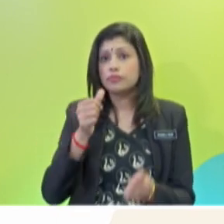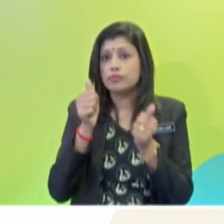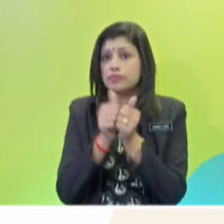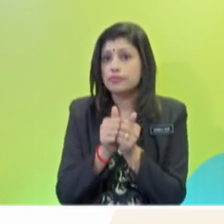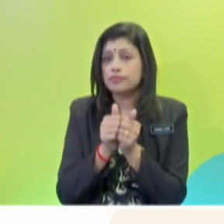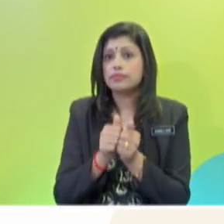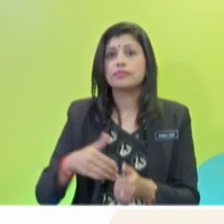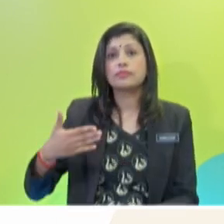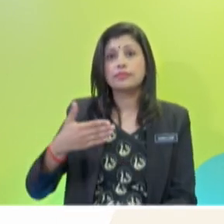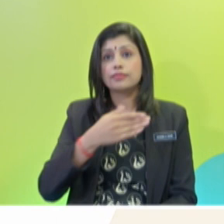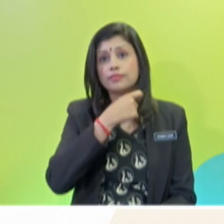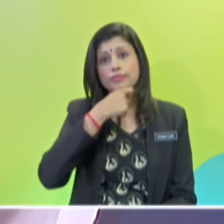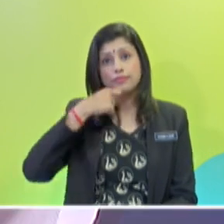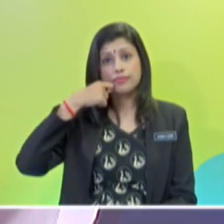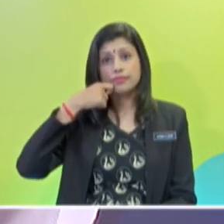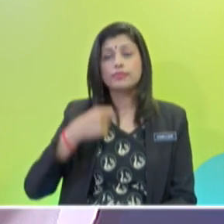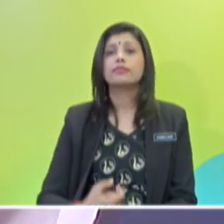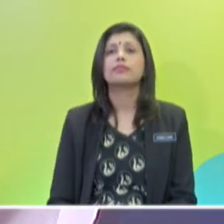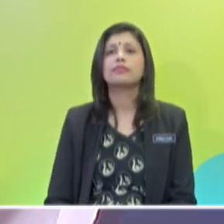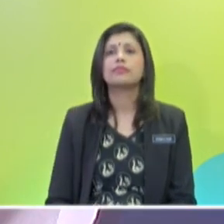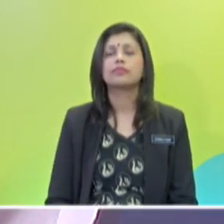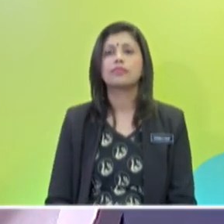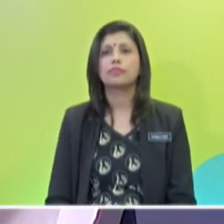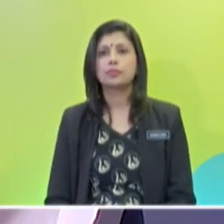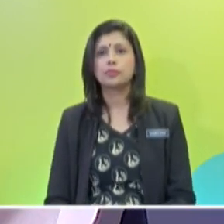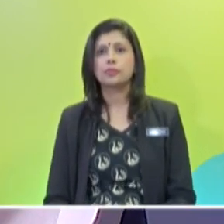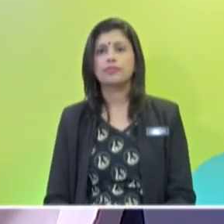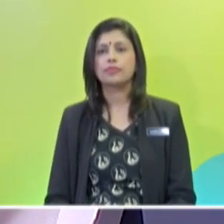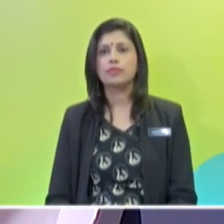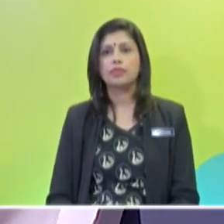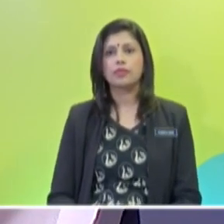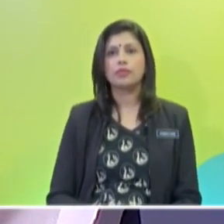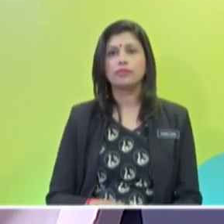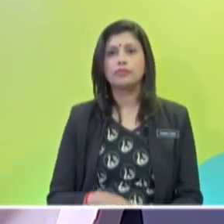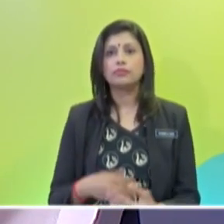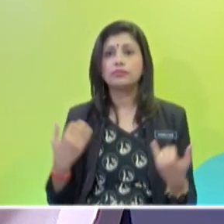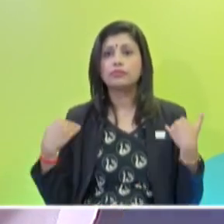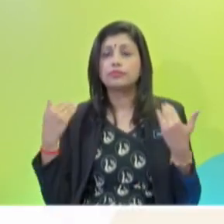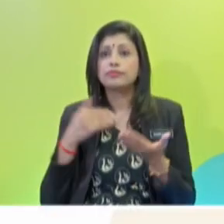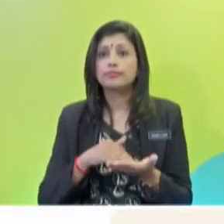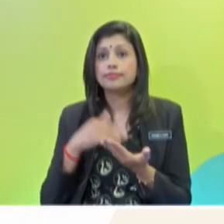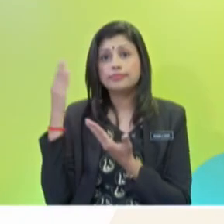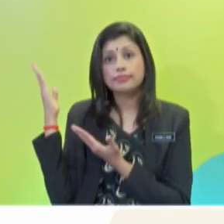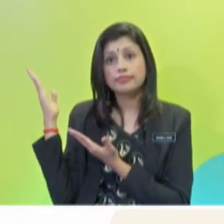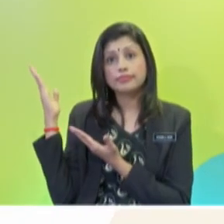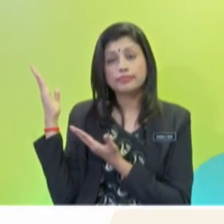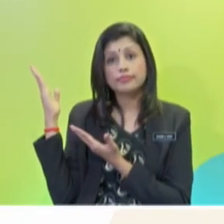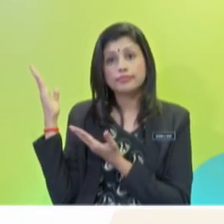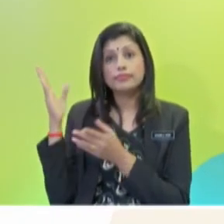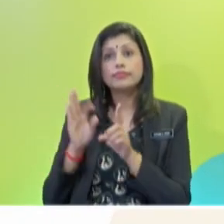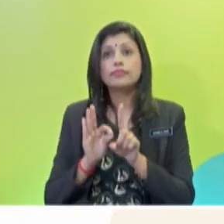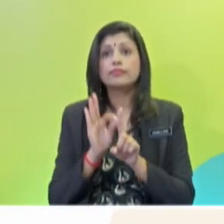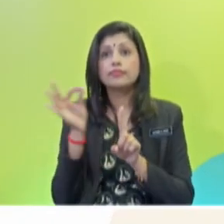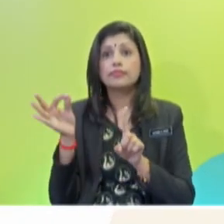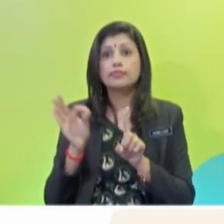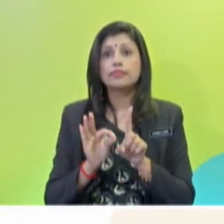sejenis sayur-sayuran yang berdaun. Okey. Seterusnya. Ini sayur apa? Kangkung masak belacan. Maksud